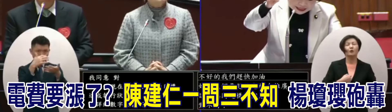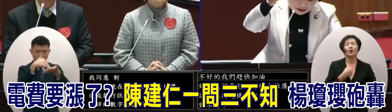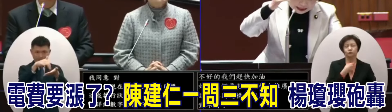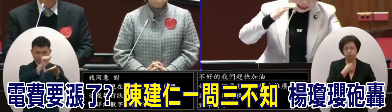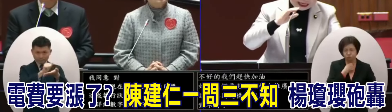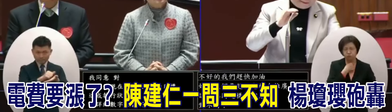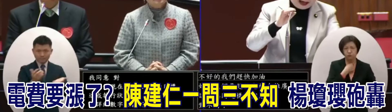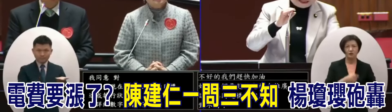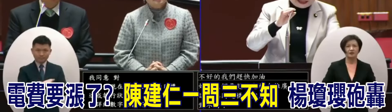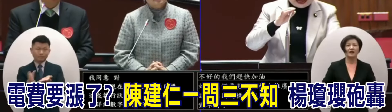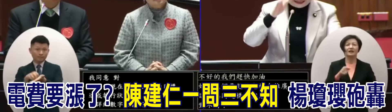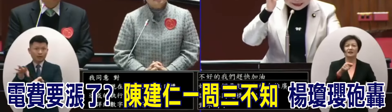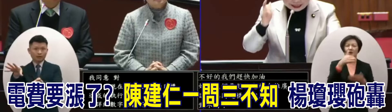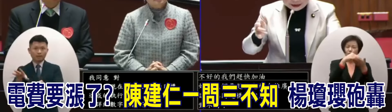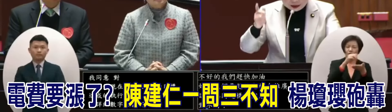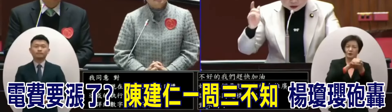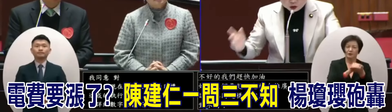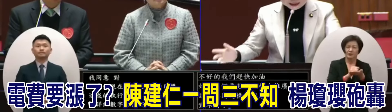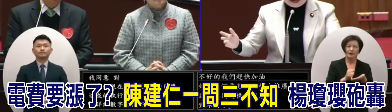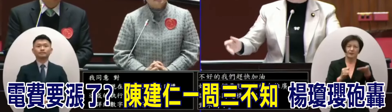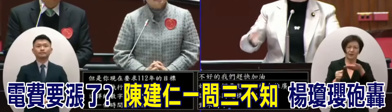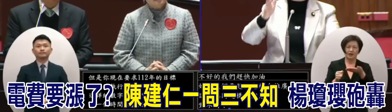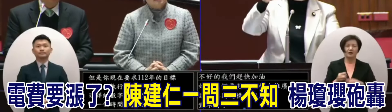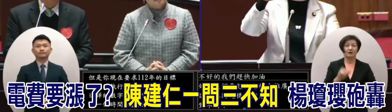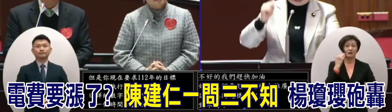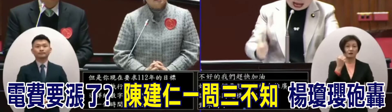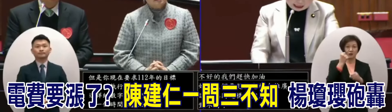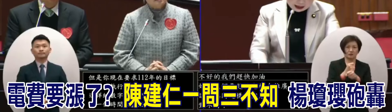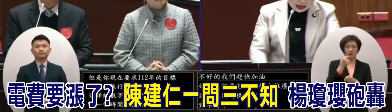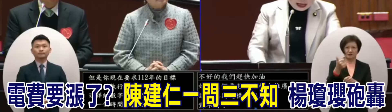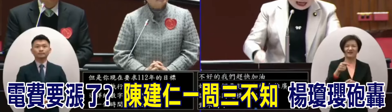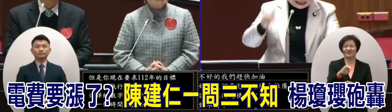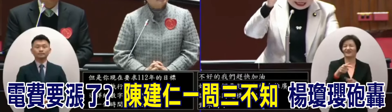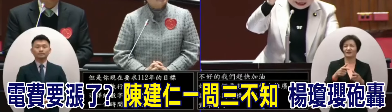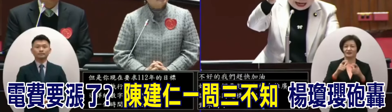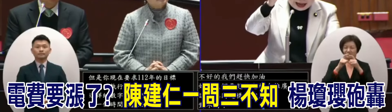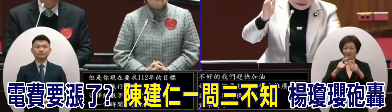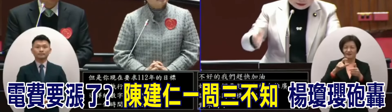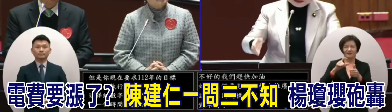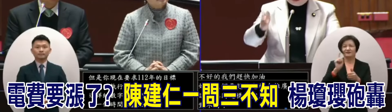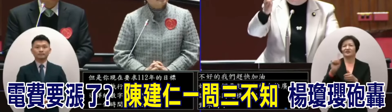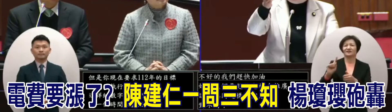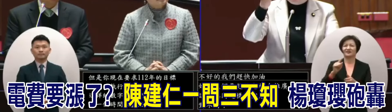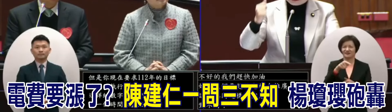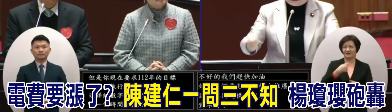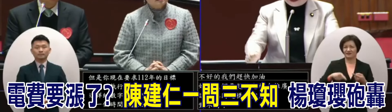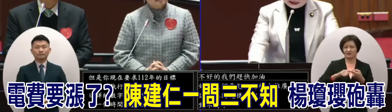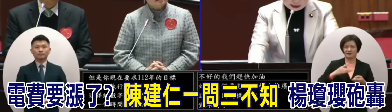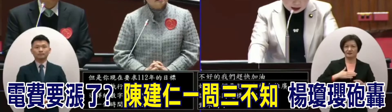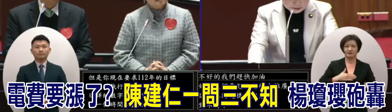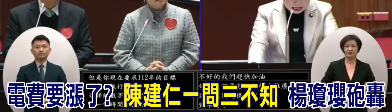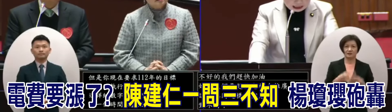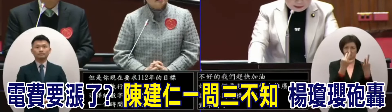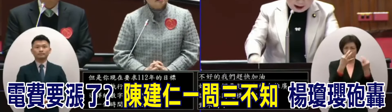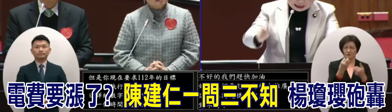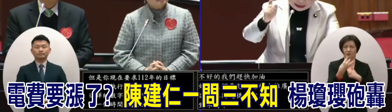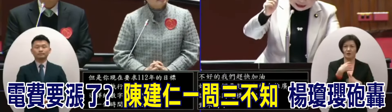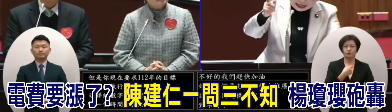意接受你这个盘点呐、啊，你真有做得好，你知道答案呐、啊。那接下来要把数字给本席